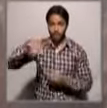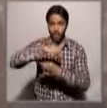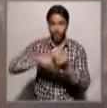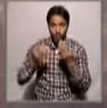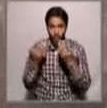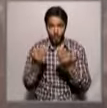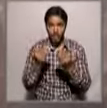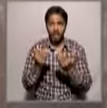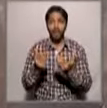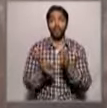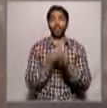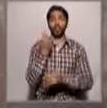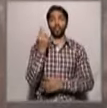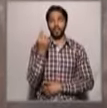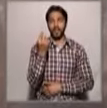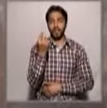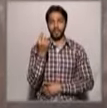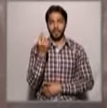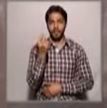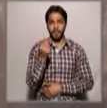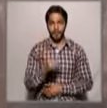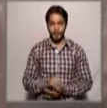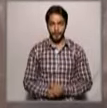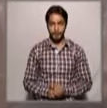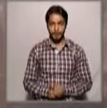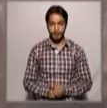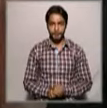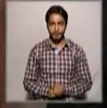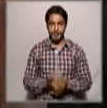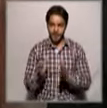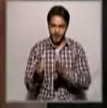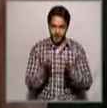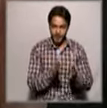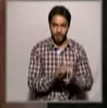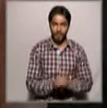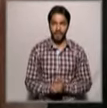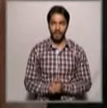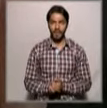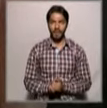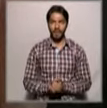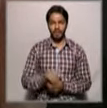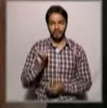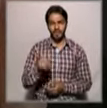تكون السفرة كلها في عمرة أمها. كان معنا صلى الله المغفرة له،